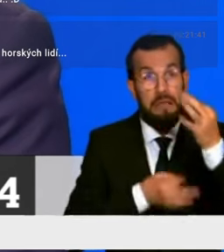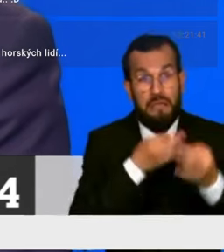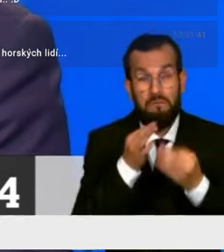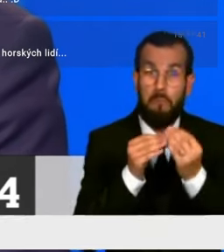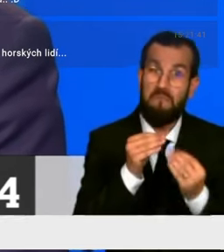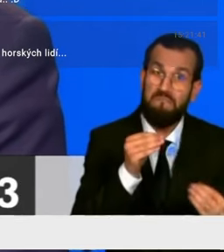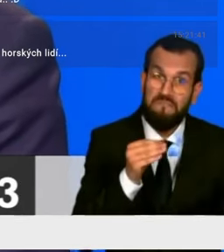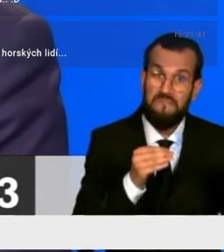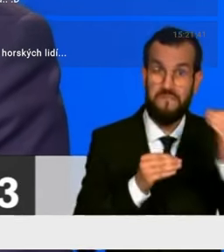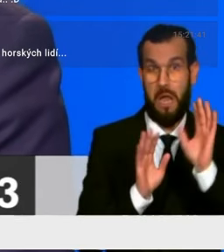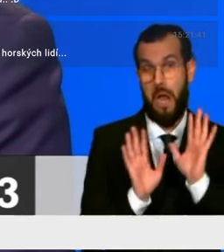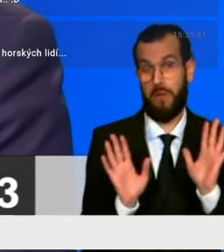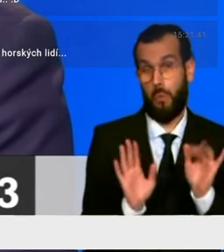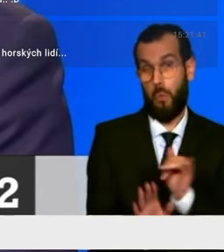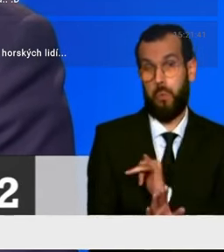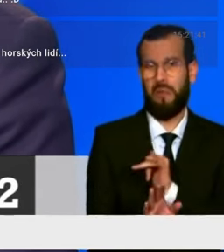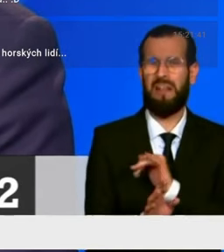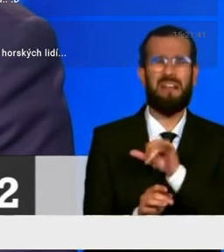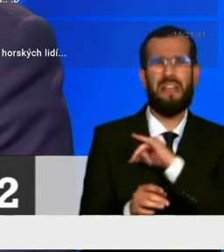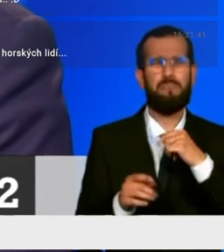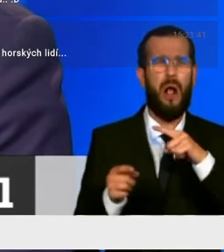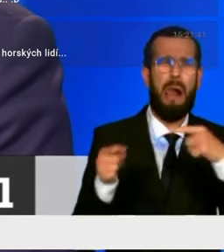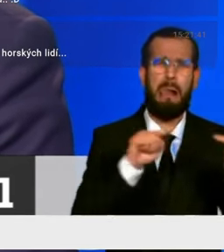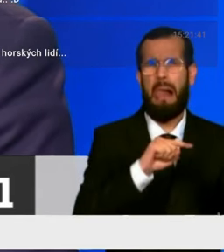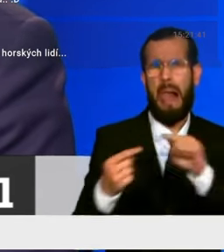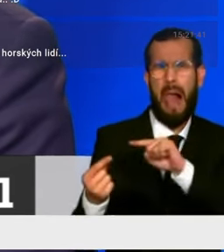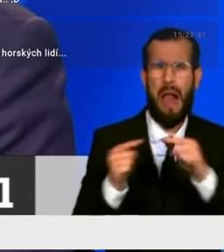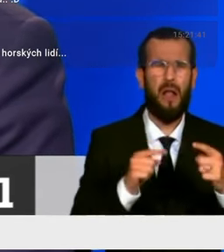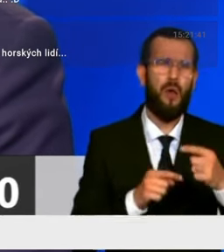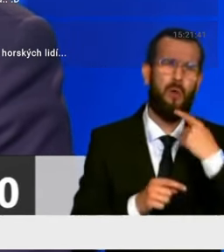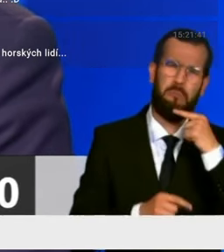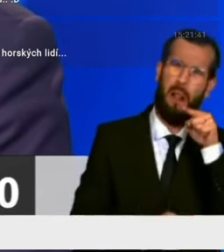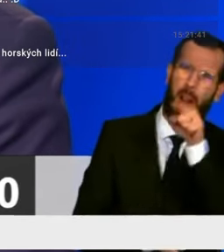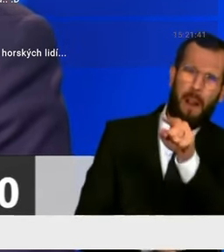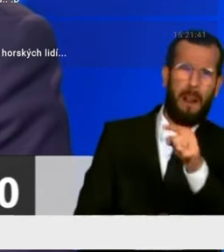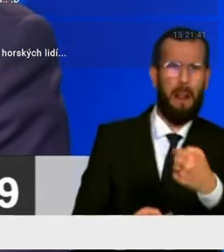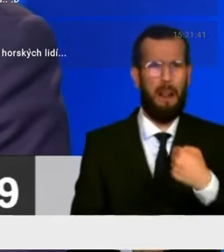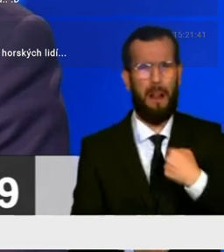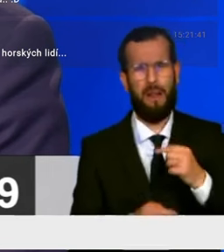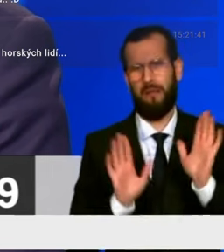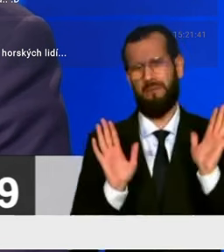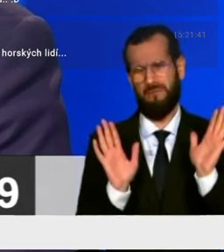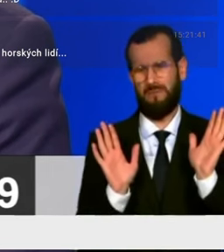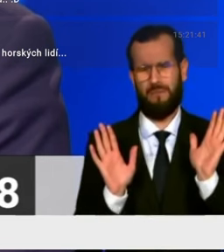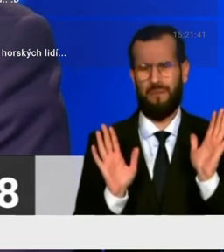nebudeme len svedkami prekáračky a Od prvého momentu rozprávať o tom druhom